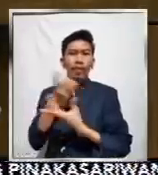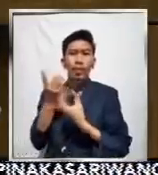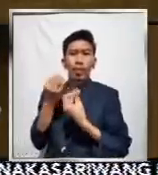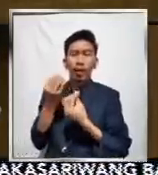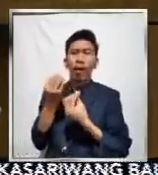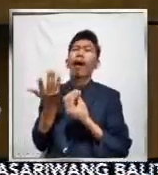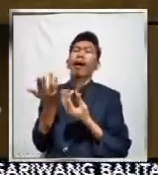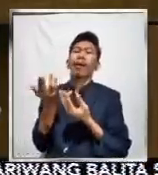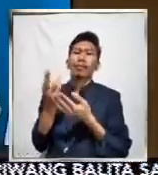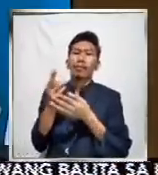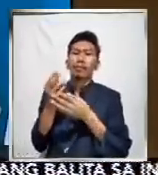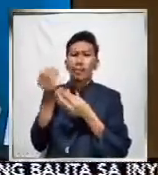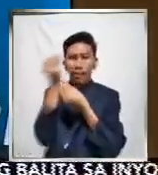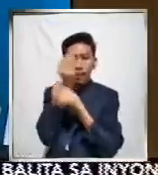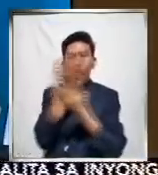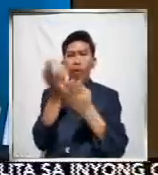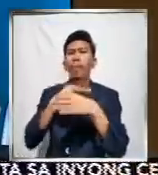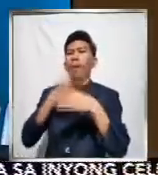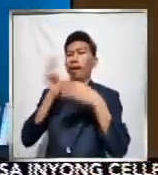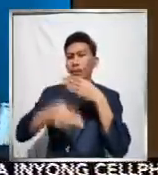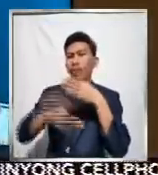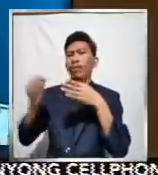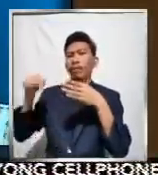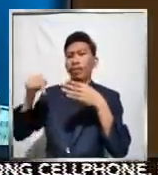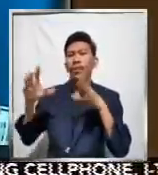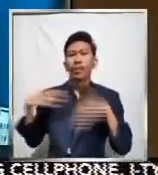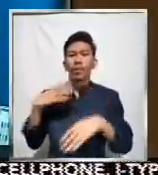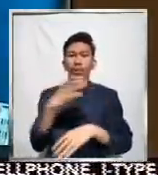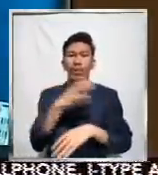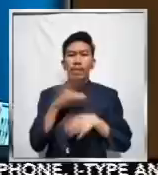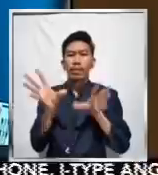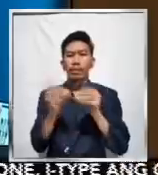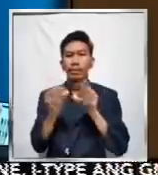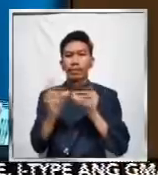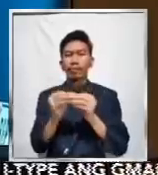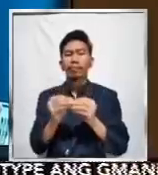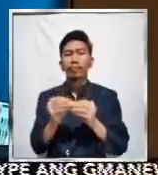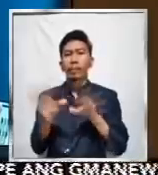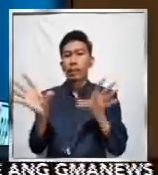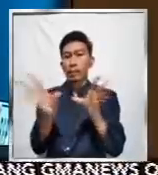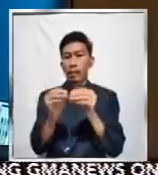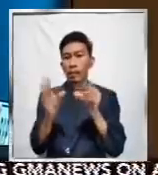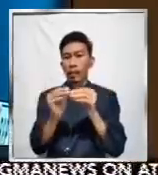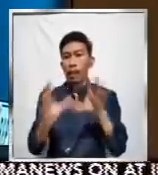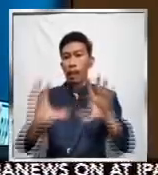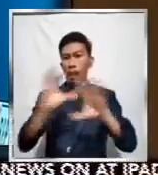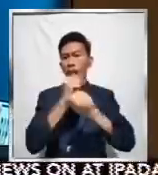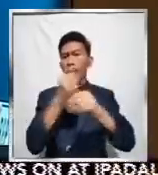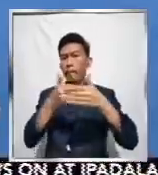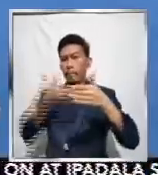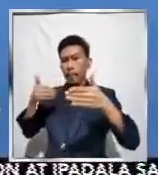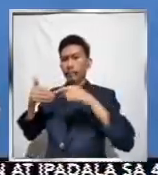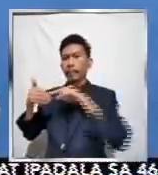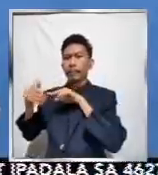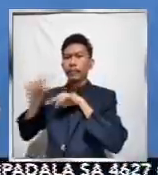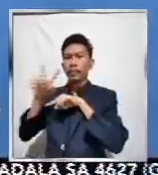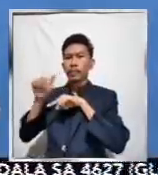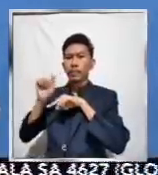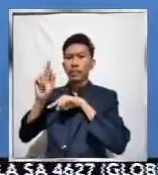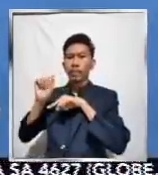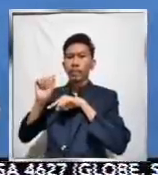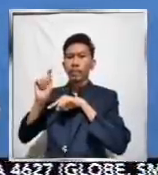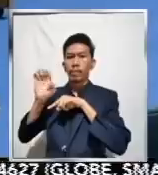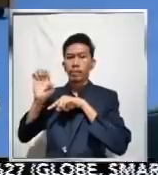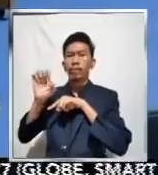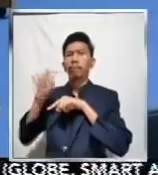hearings ng Kongreso. Bago natapos ang pagdinig, sinabi ni Representative Carlos Zarate sa kanyang manifestation na hindi